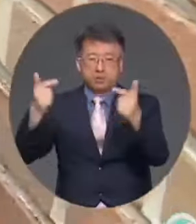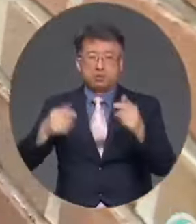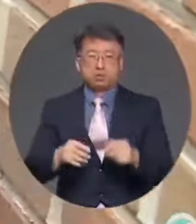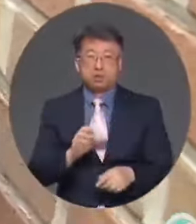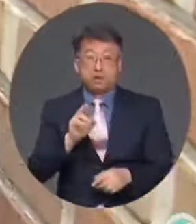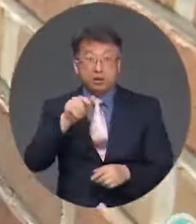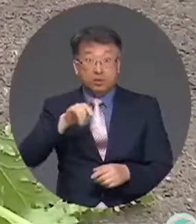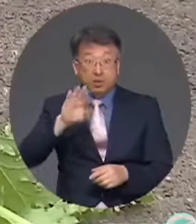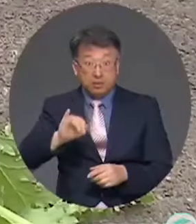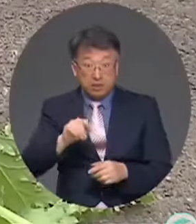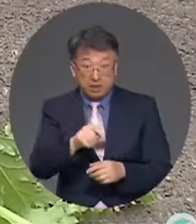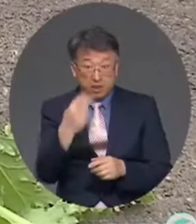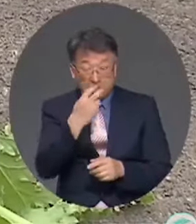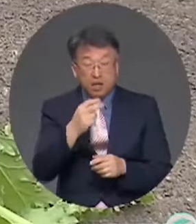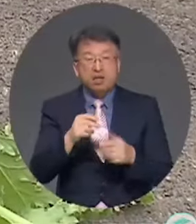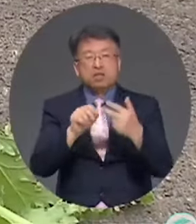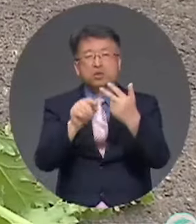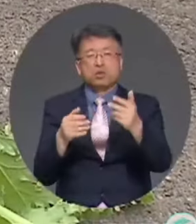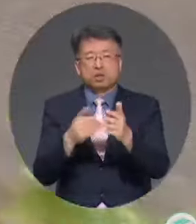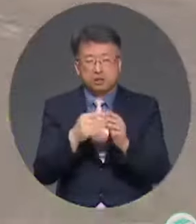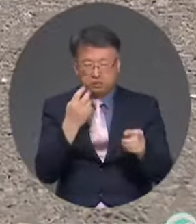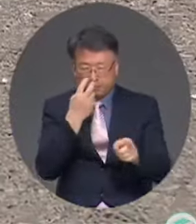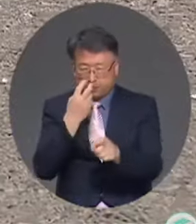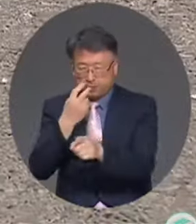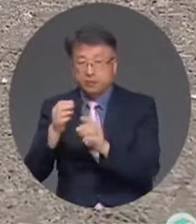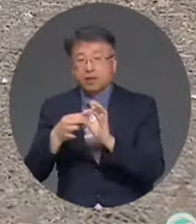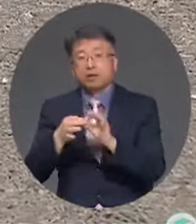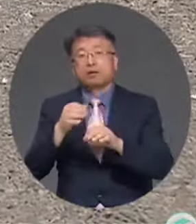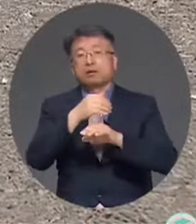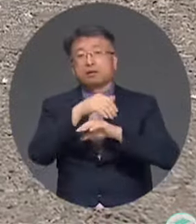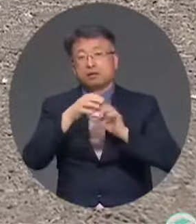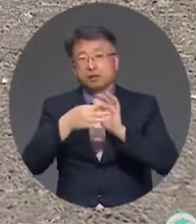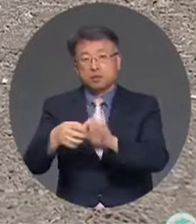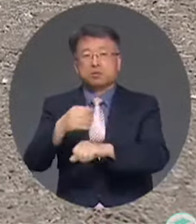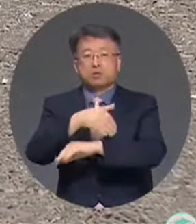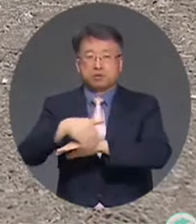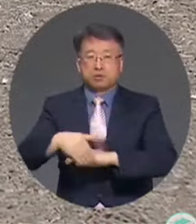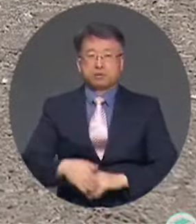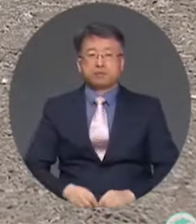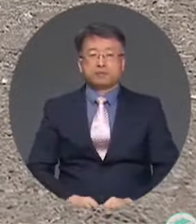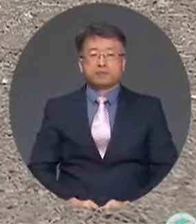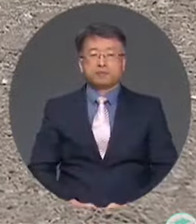오는 7월까지 대대적인 단속을 벌일 예정입니다. MBC 뉴스 이선영입니다.